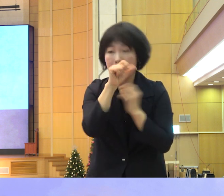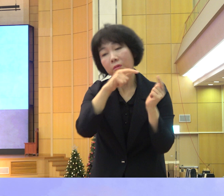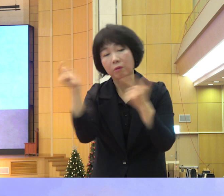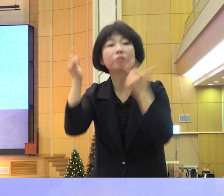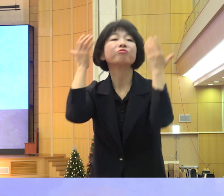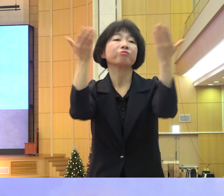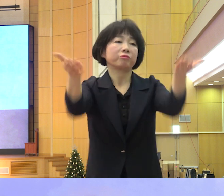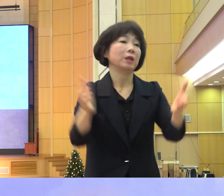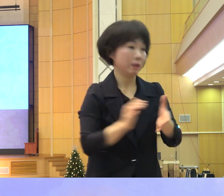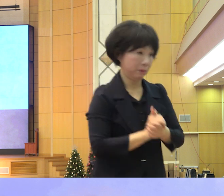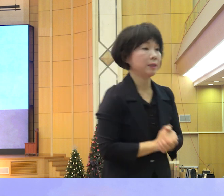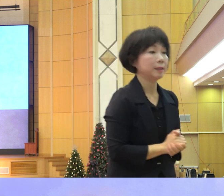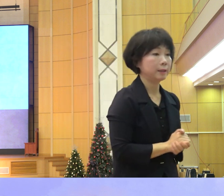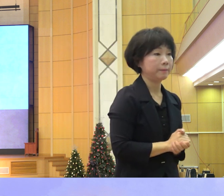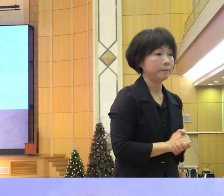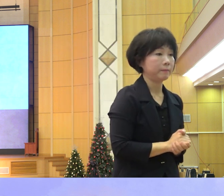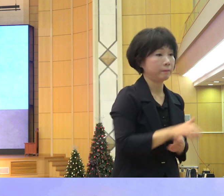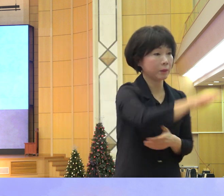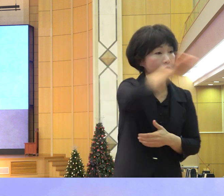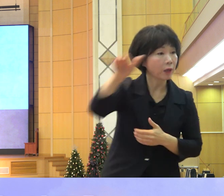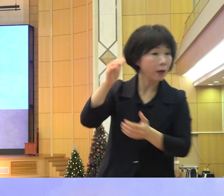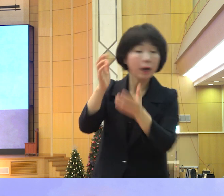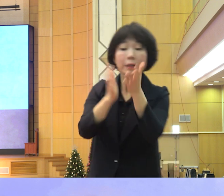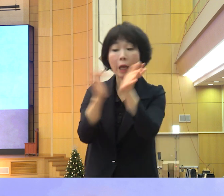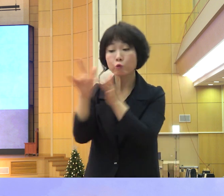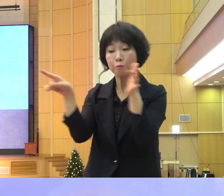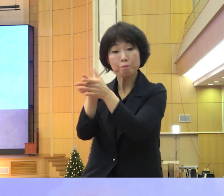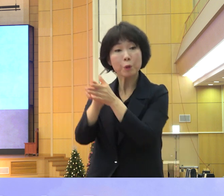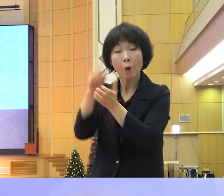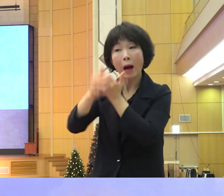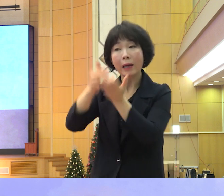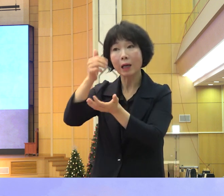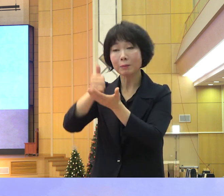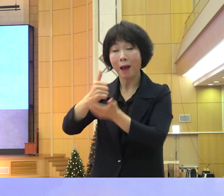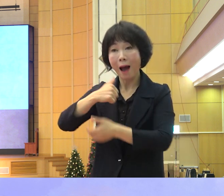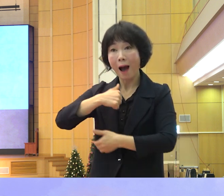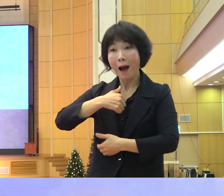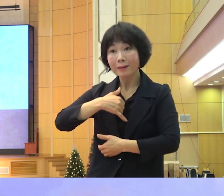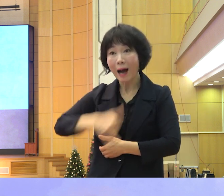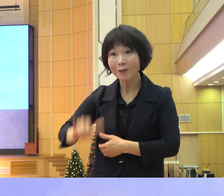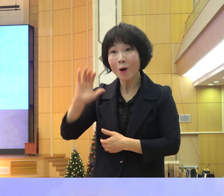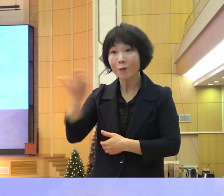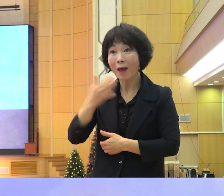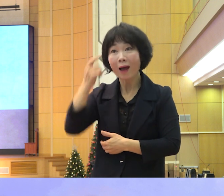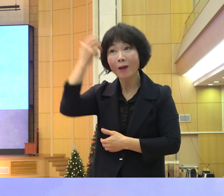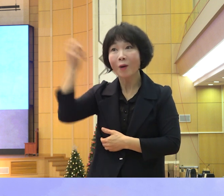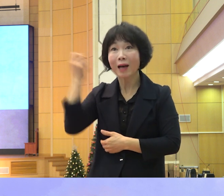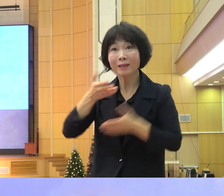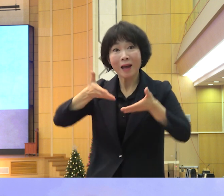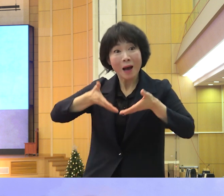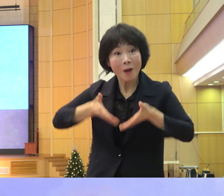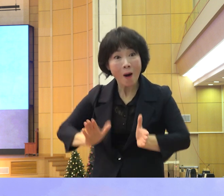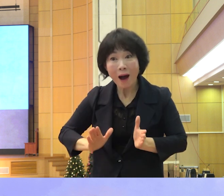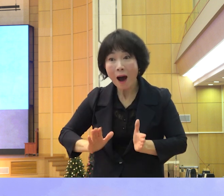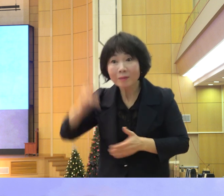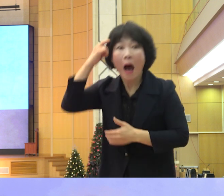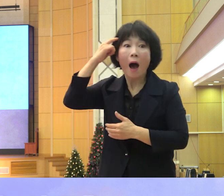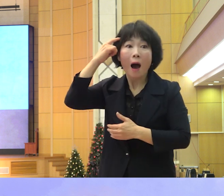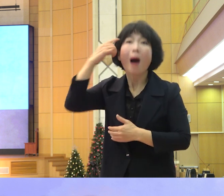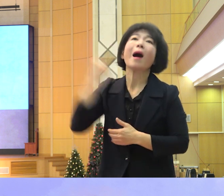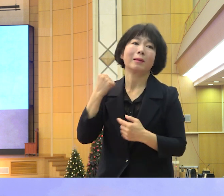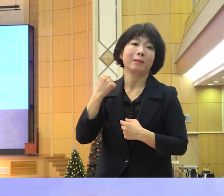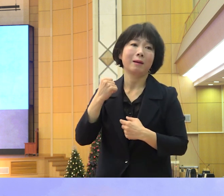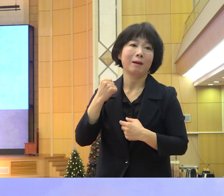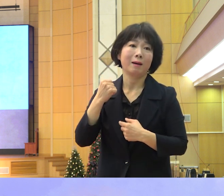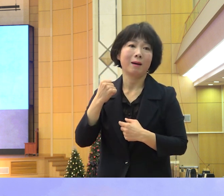사람들은 내가 예수 믿고 하나님의 자녀로 거듭났는지 안 났는지도 생각지도 아니고 무조건